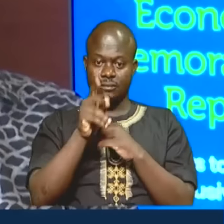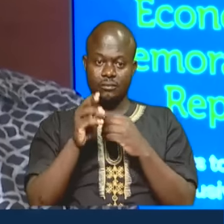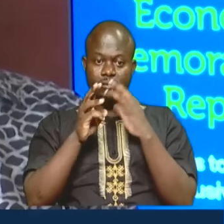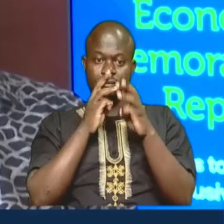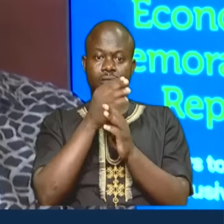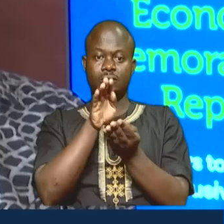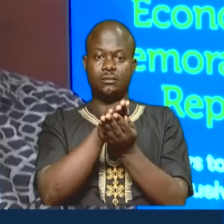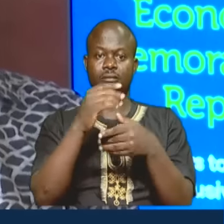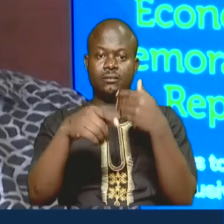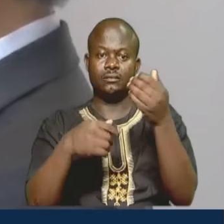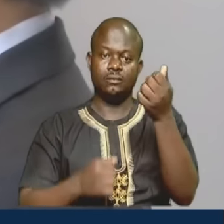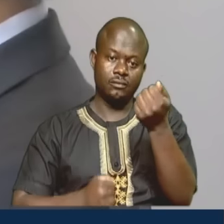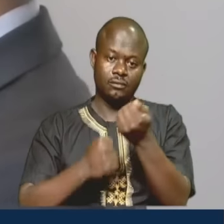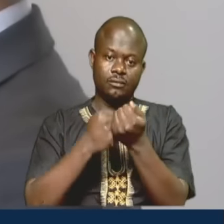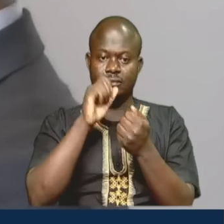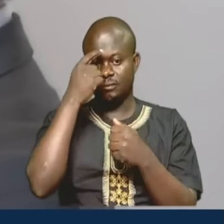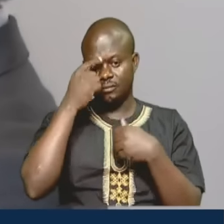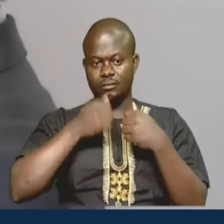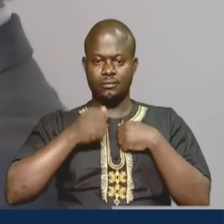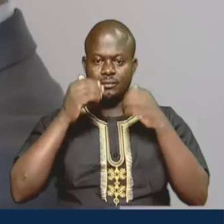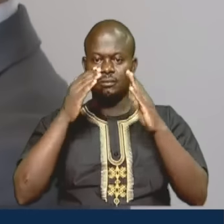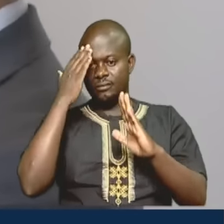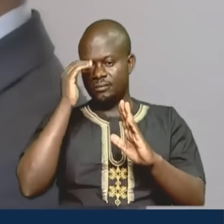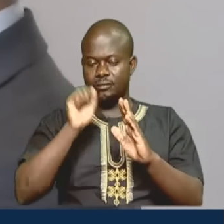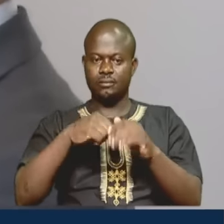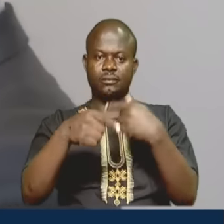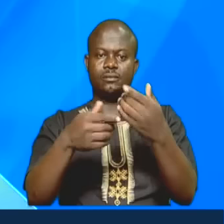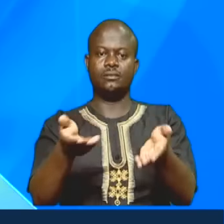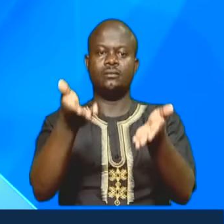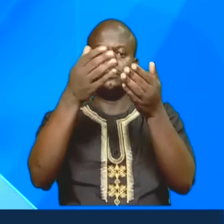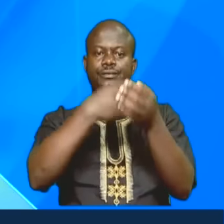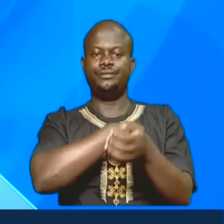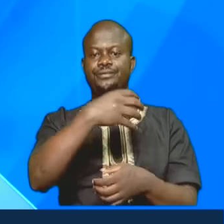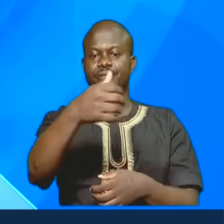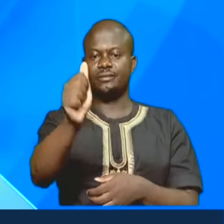izakomeza gutera inkunga guverinoma y'u Rwanda kugira ngo ikomeze izamure ubukungu bwarwo.